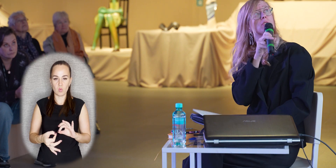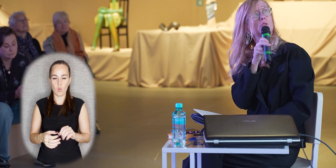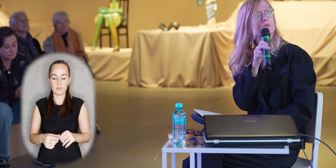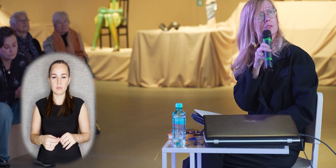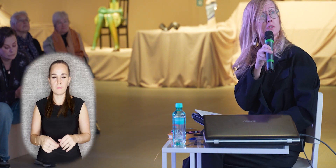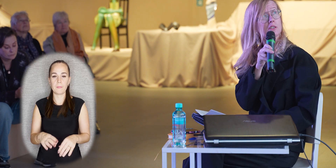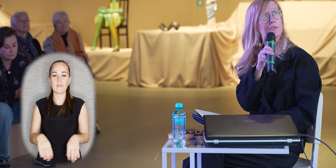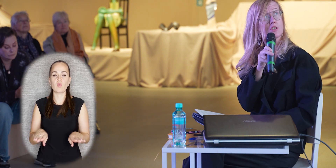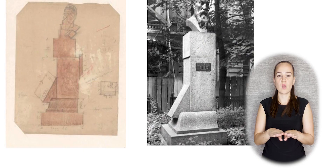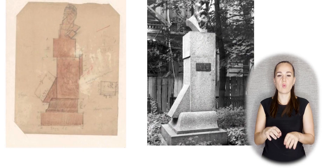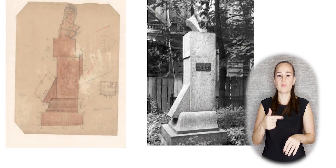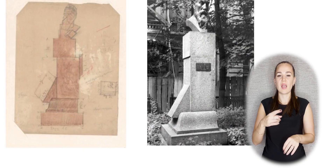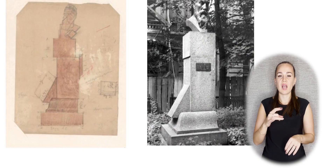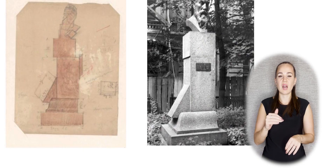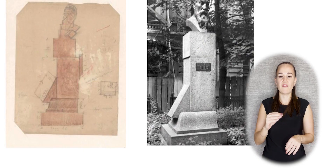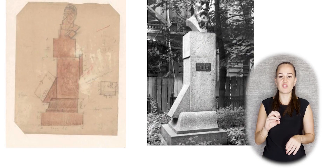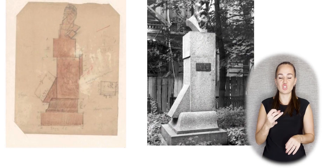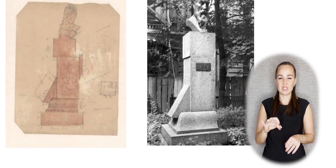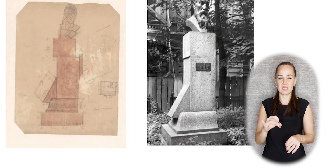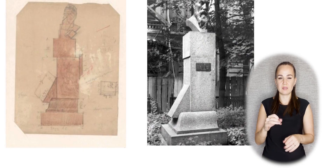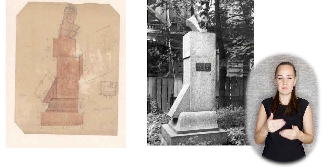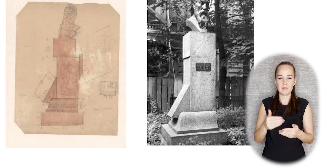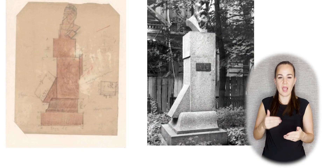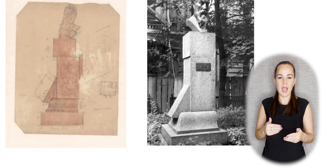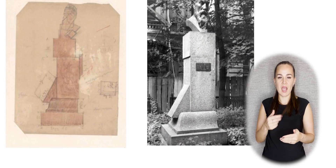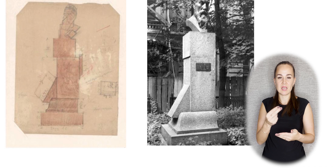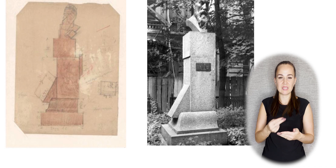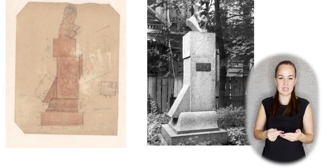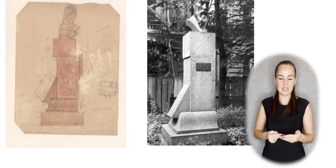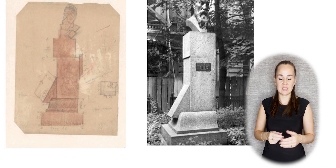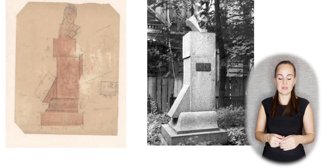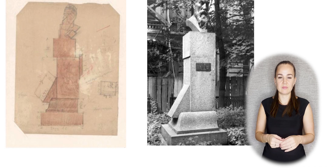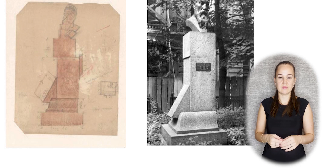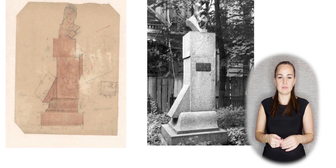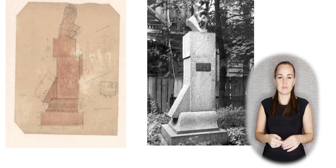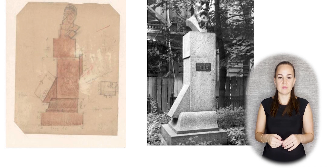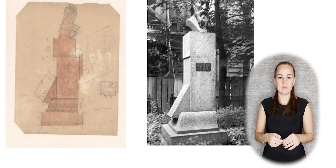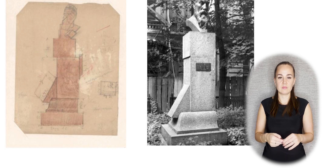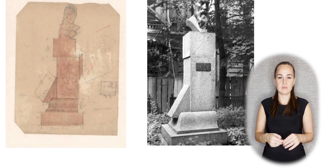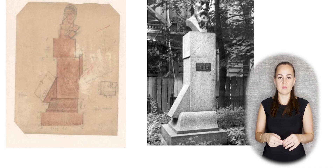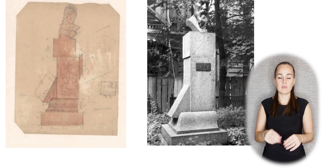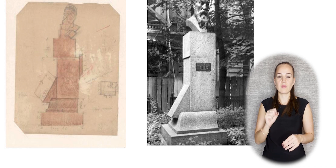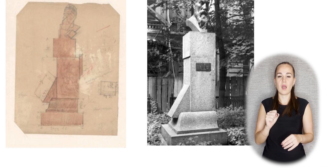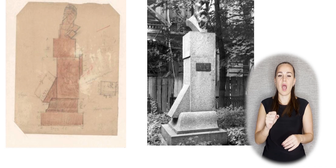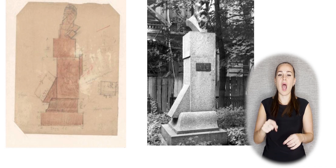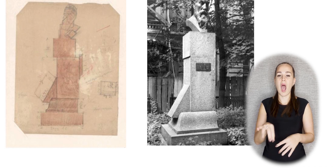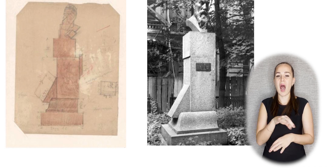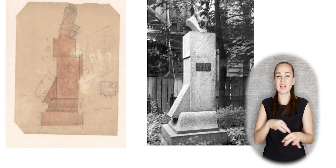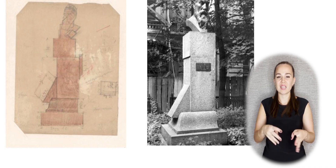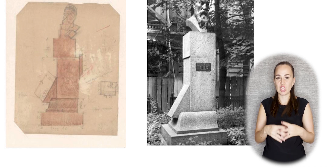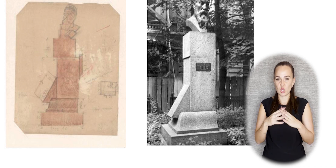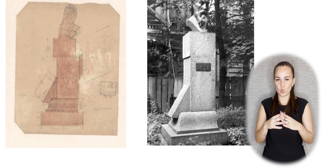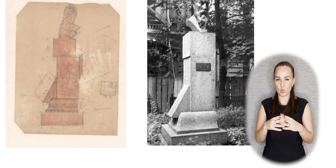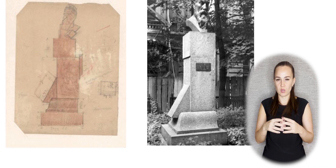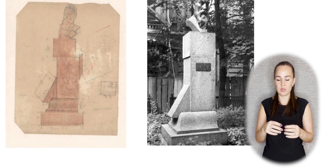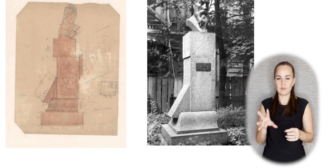Вот такой вот графический эскиз с расчетами. Видно, что это именно такой архитектурный эскиз, где